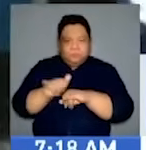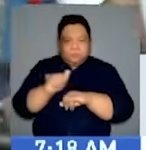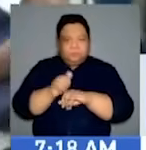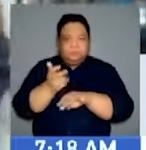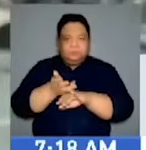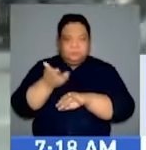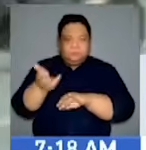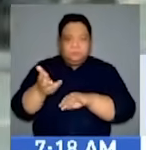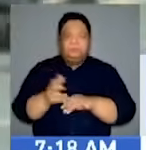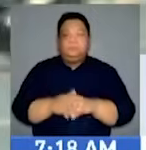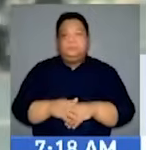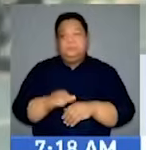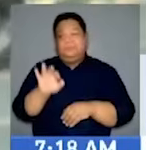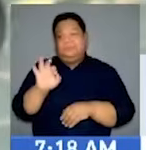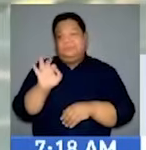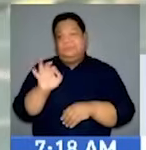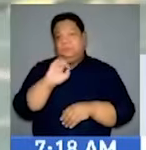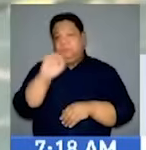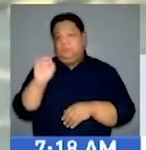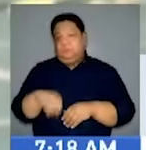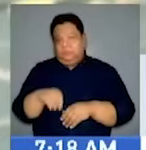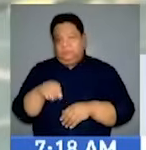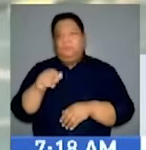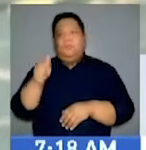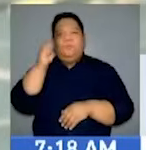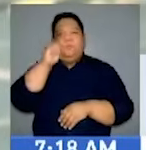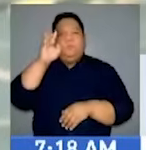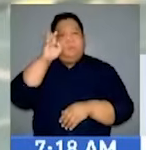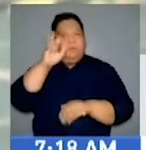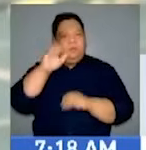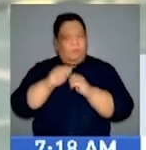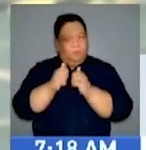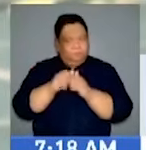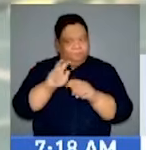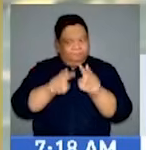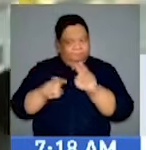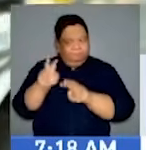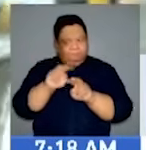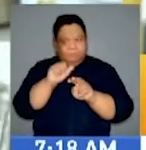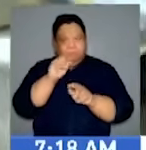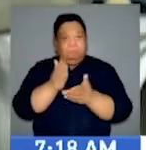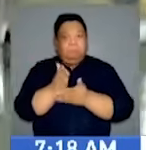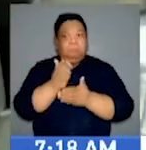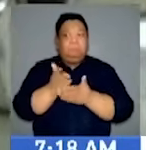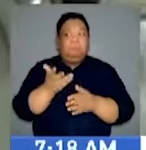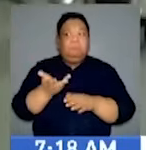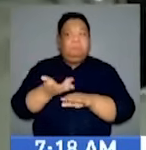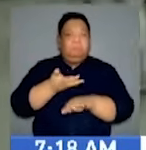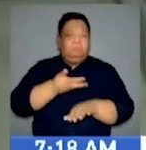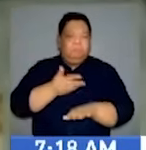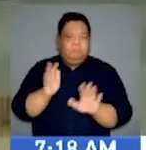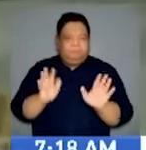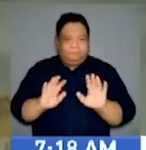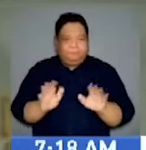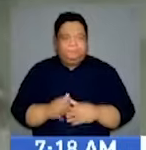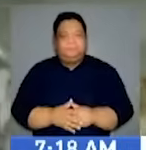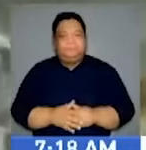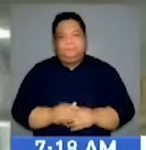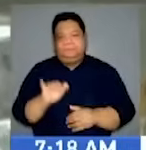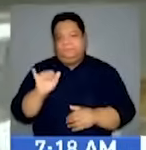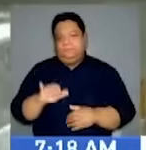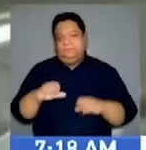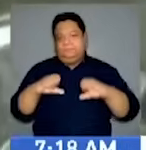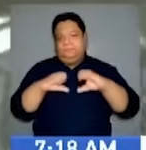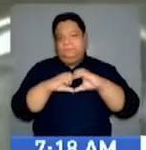90% ang may awareness sa pagbibigay basta-basta ng kanilang mga personal information. Ito ang unang balita mula rito sa Marikina,